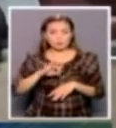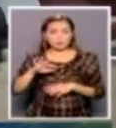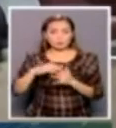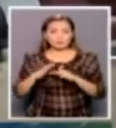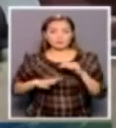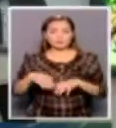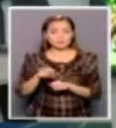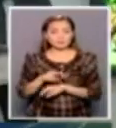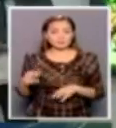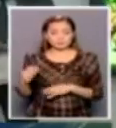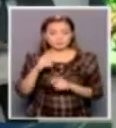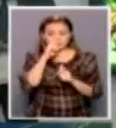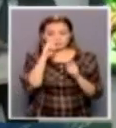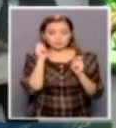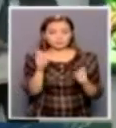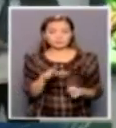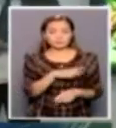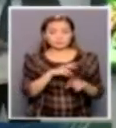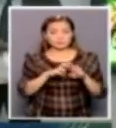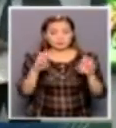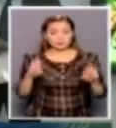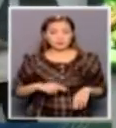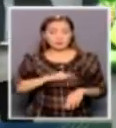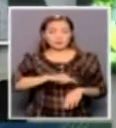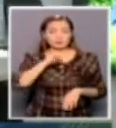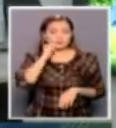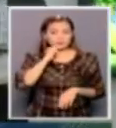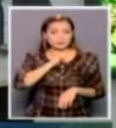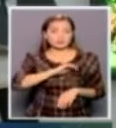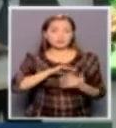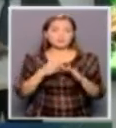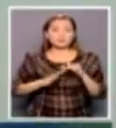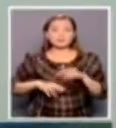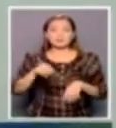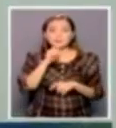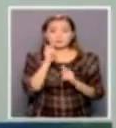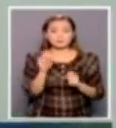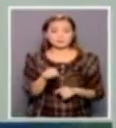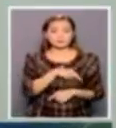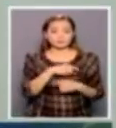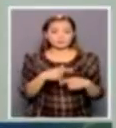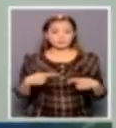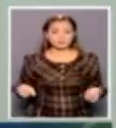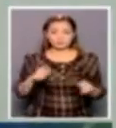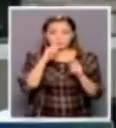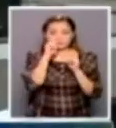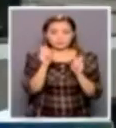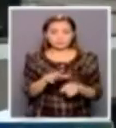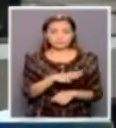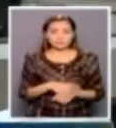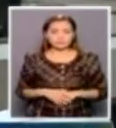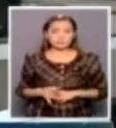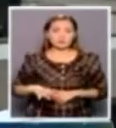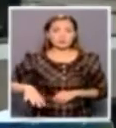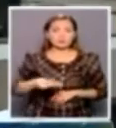Ауыл шаруашылығы министрлігінің құрмет грамотасы, еңбек ардагері медалі мен ауыл шаруашылығы саланың үздігі төсбелгісі табысталды.